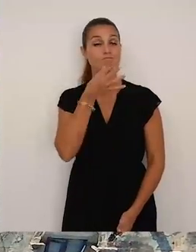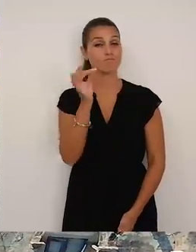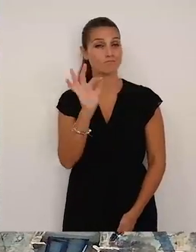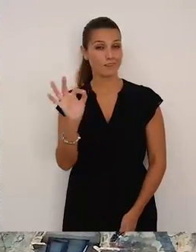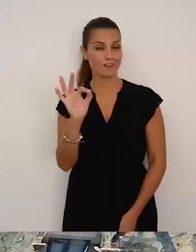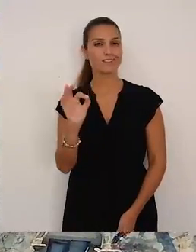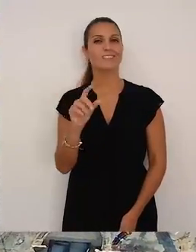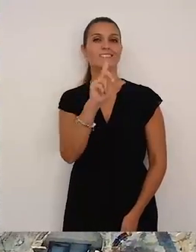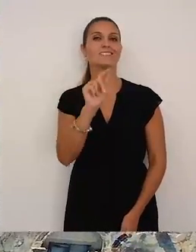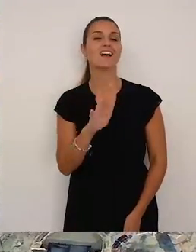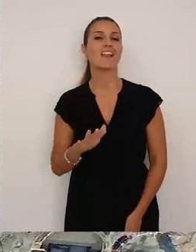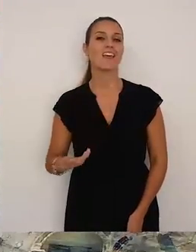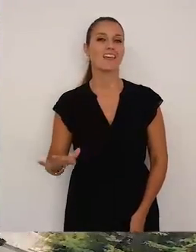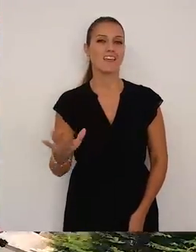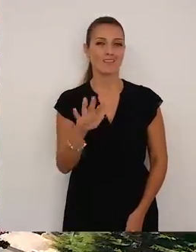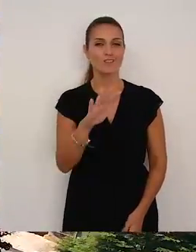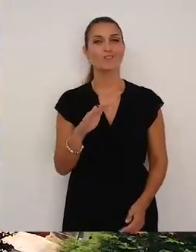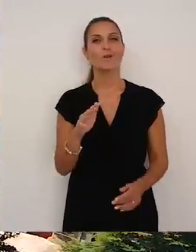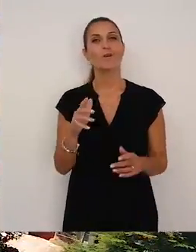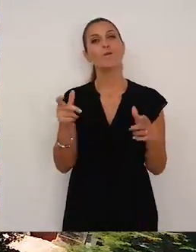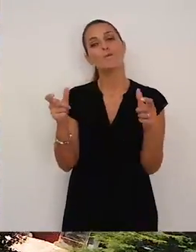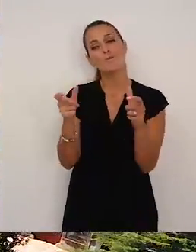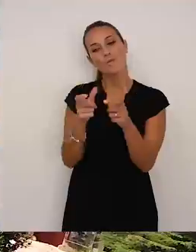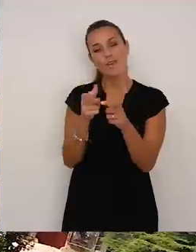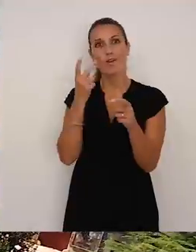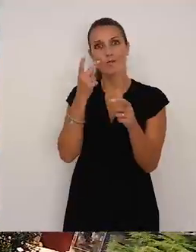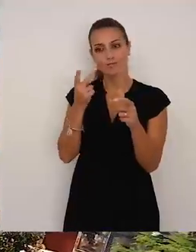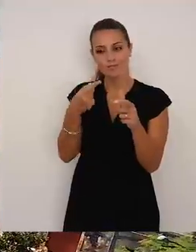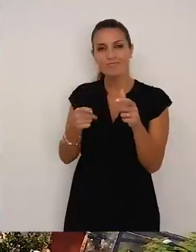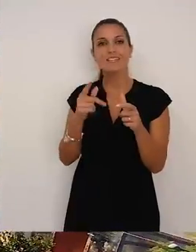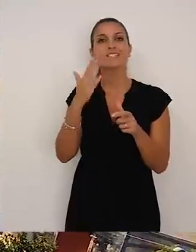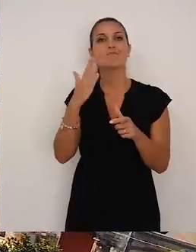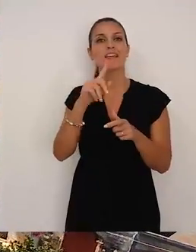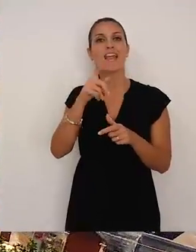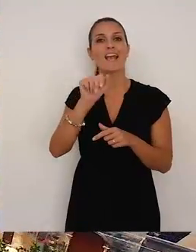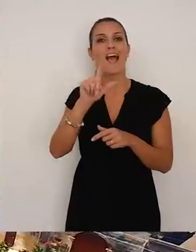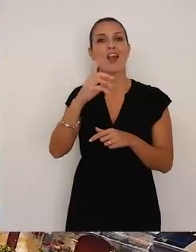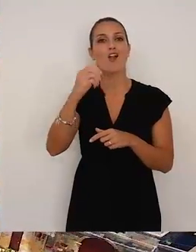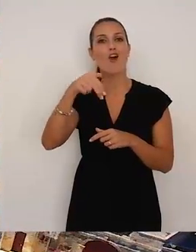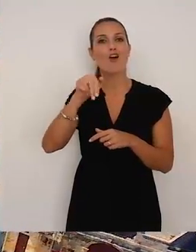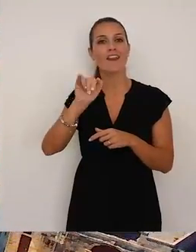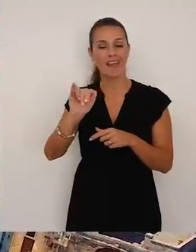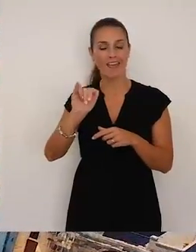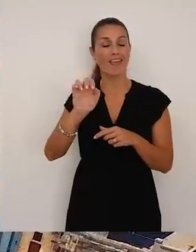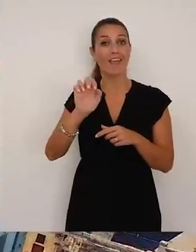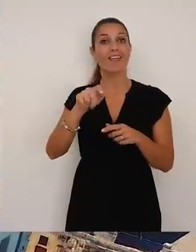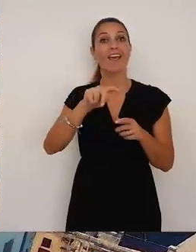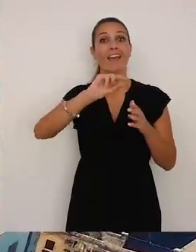La bellezza del Salento autentico può essere colta nel piccolo borgo di Specchia Gallone, frazione di Minervino di Lecce.